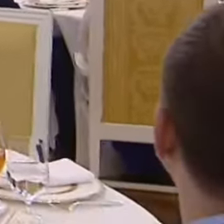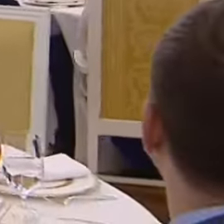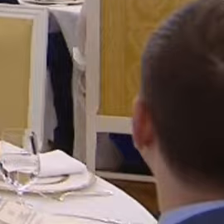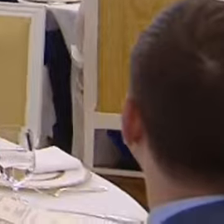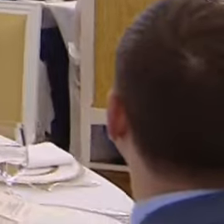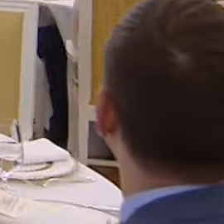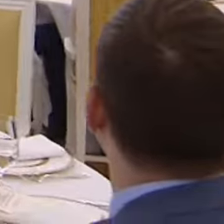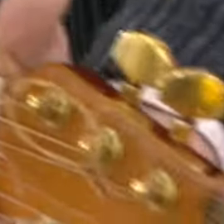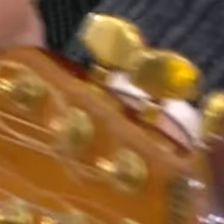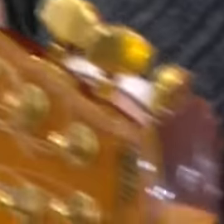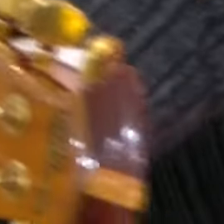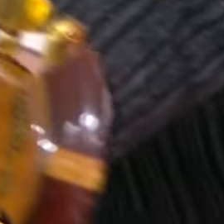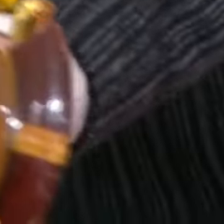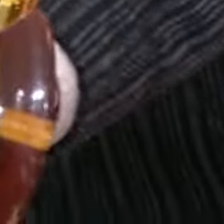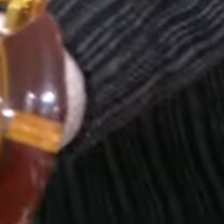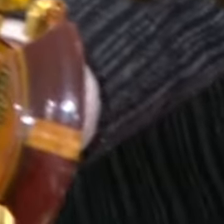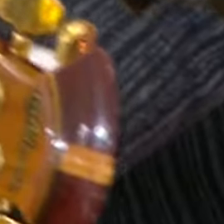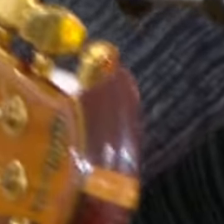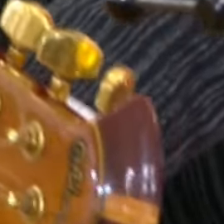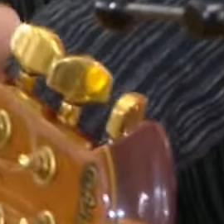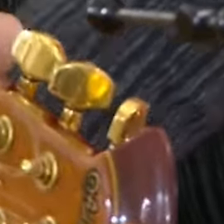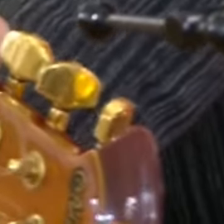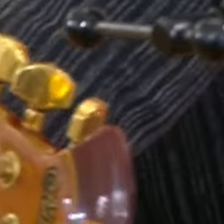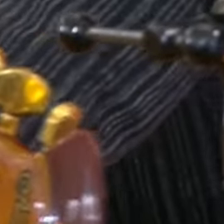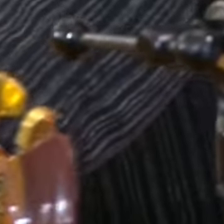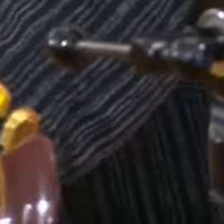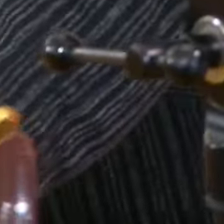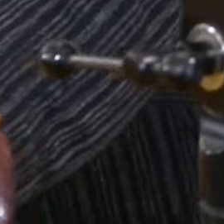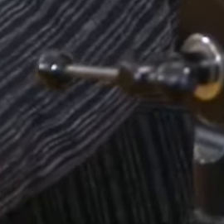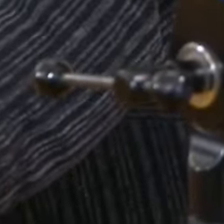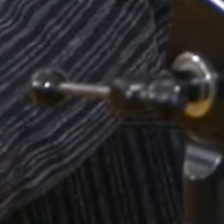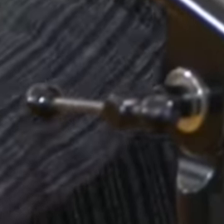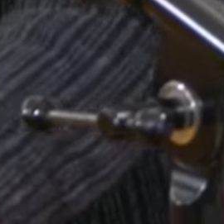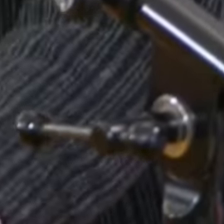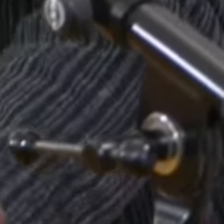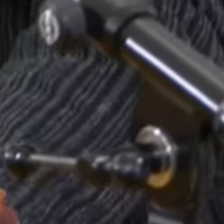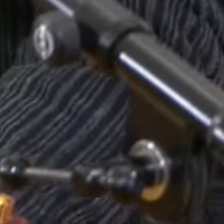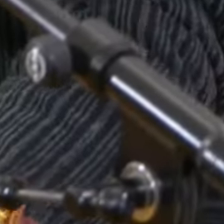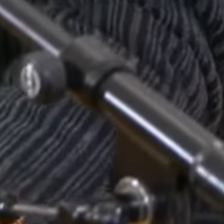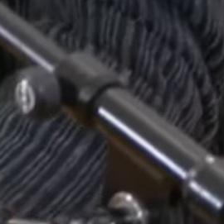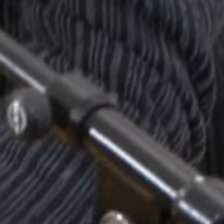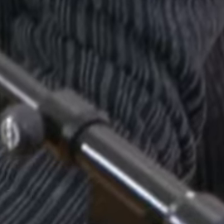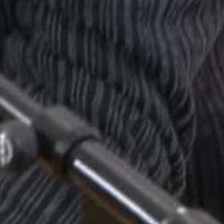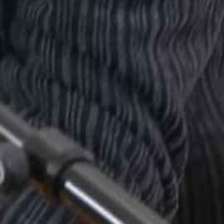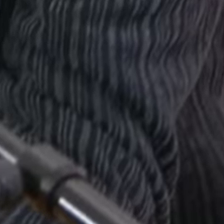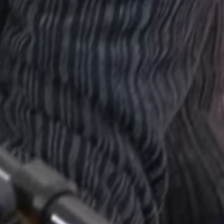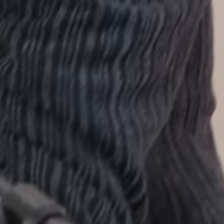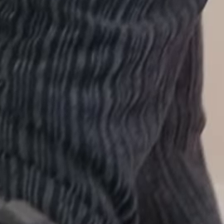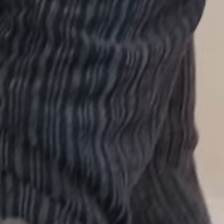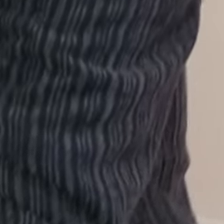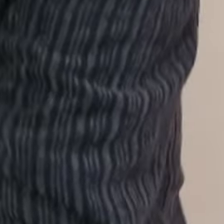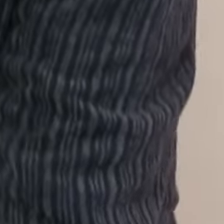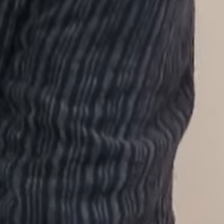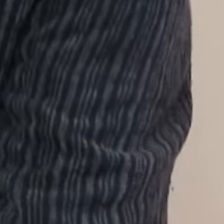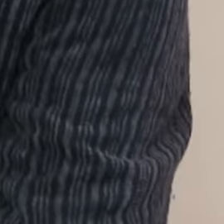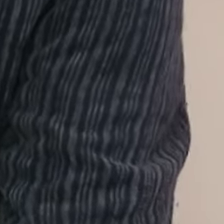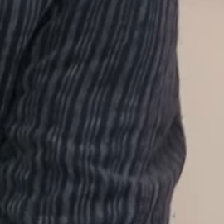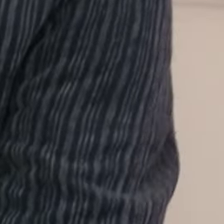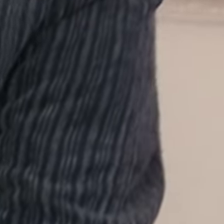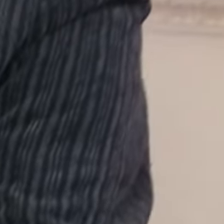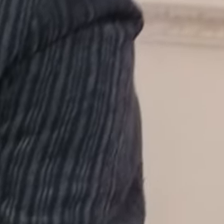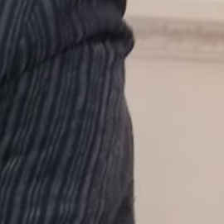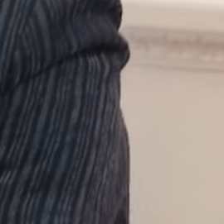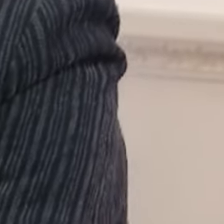neverk. Rinkdama vandenys vingiai į nemuną, iš šaltinėlių